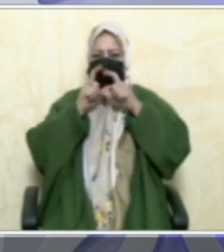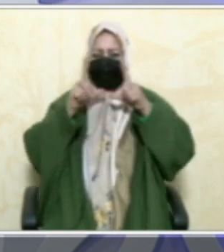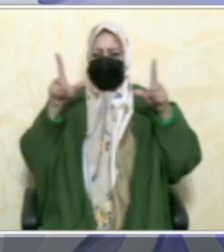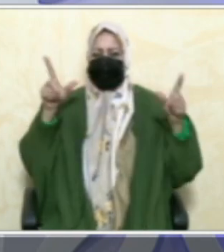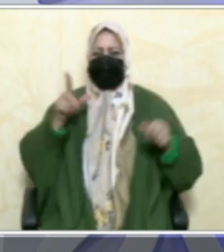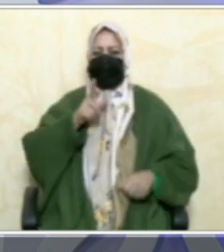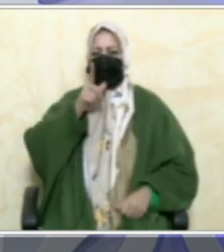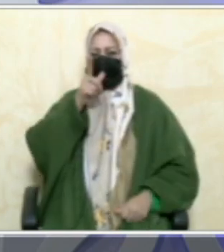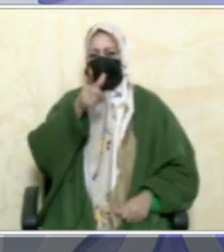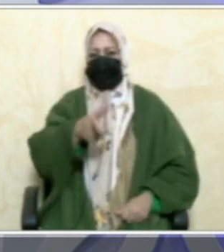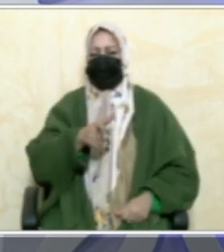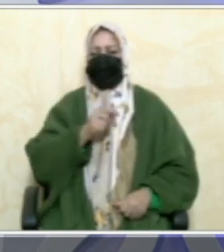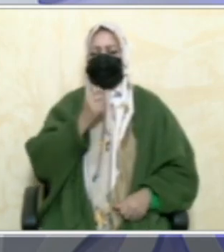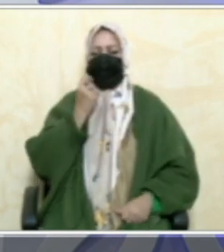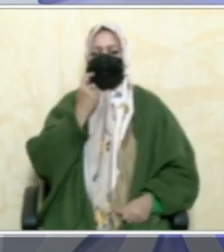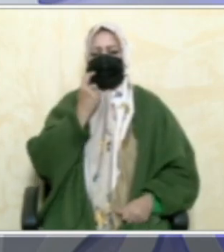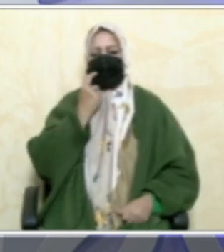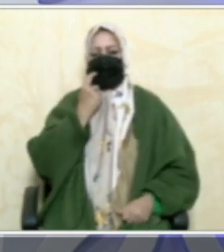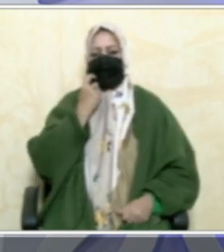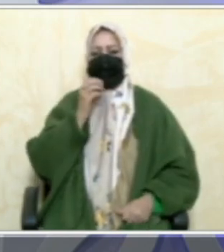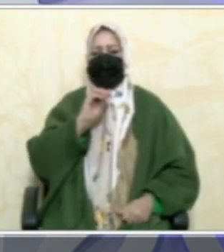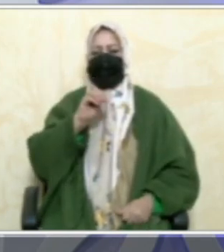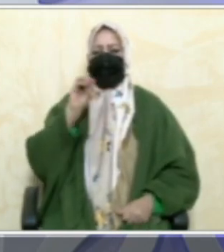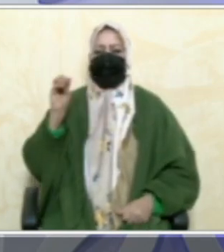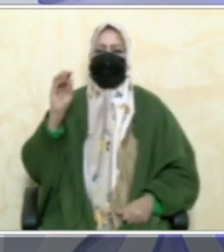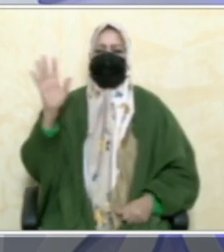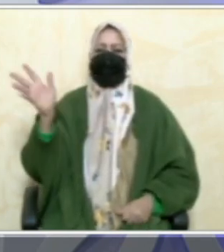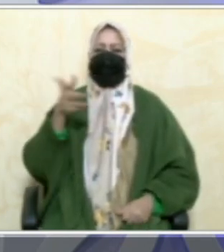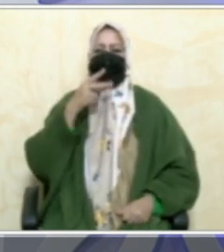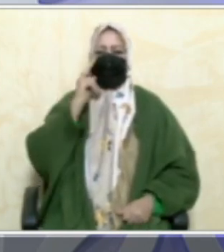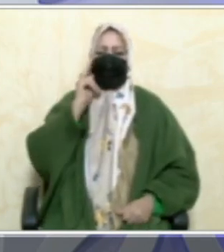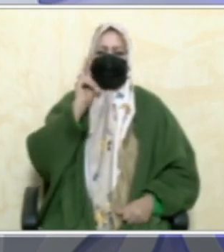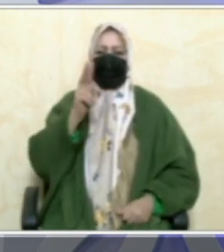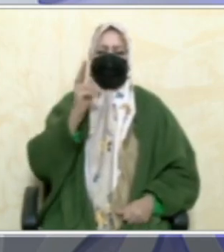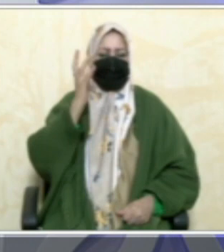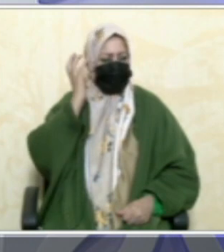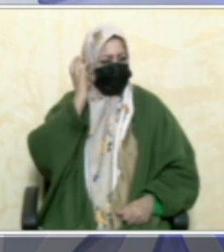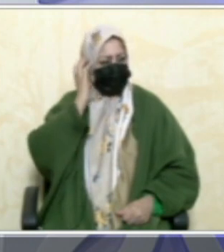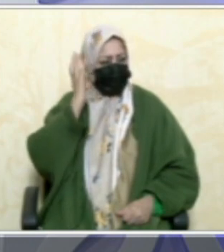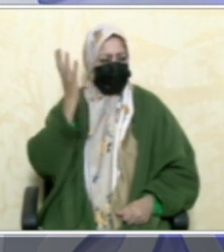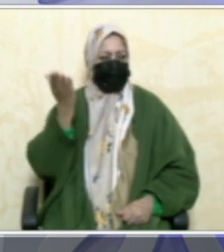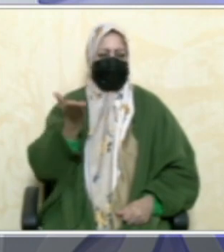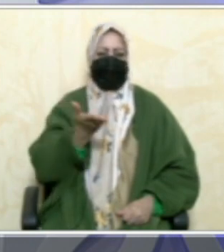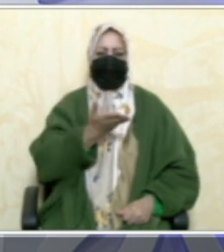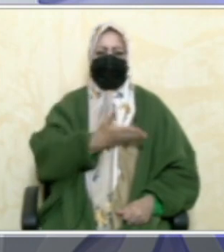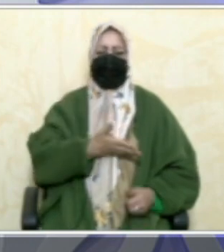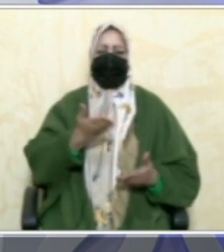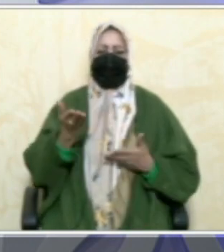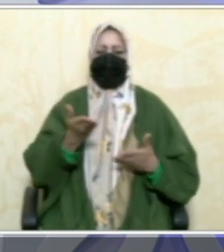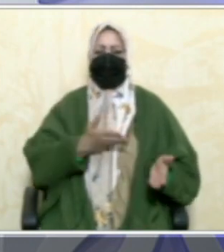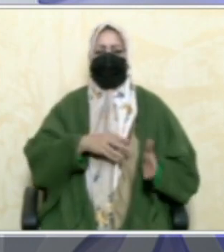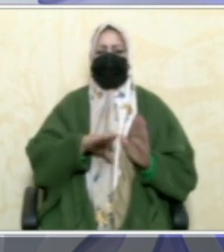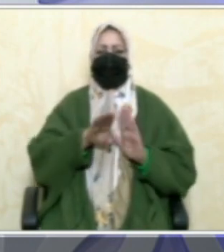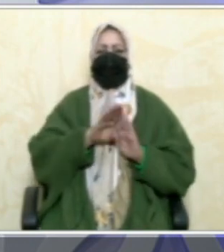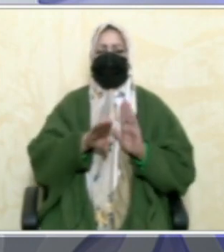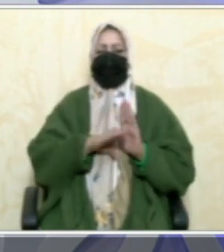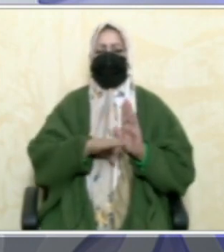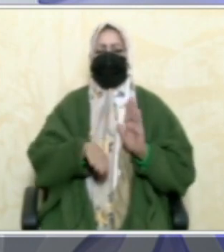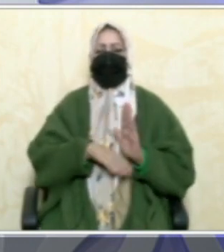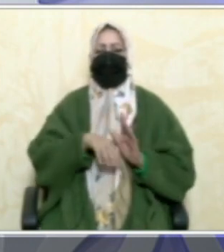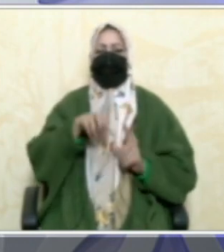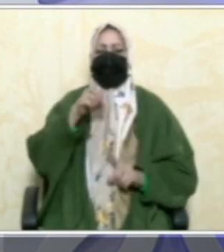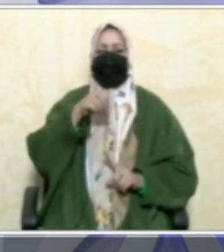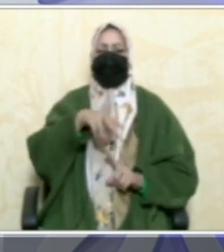الإخوة المشاهدون والمستمعون الكرام، أرحب بكم في برنامجكم المباشر مع دار الإفتاء